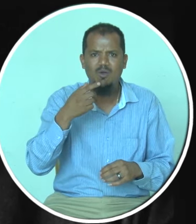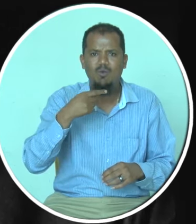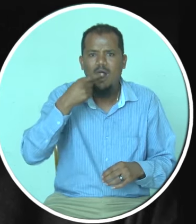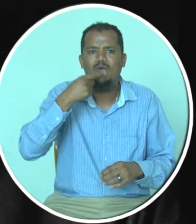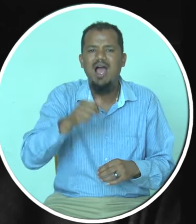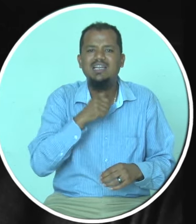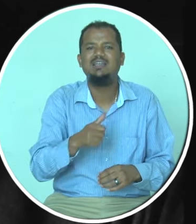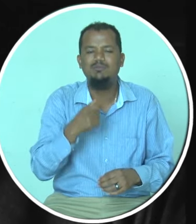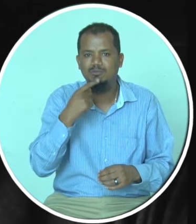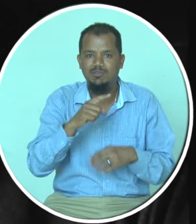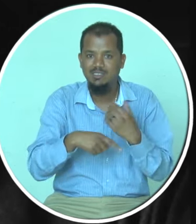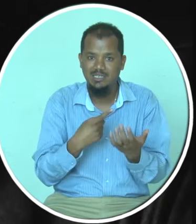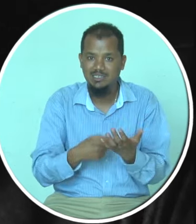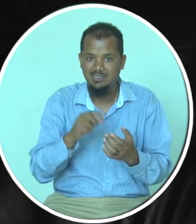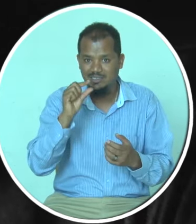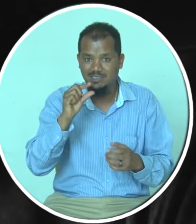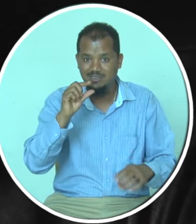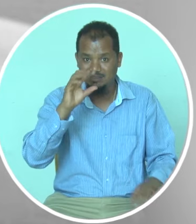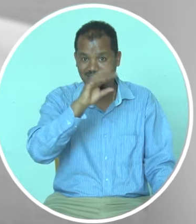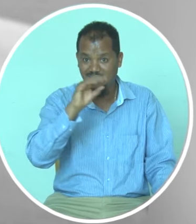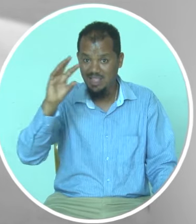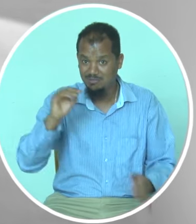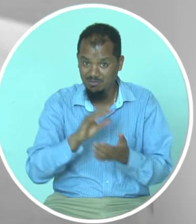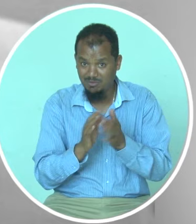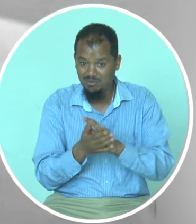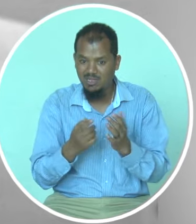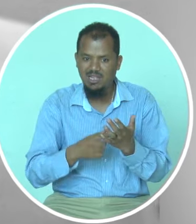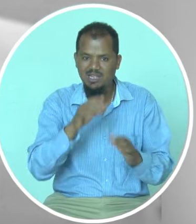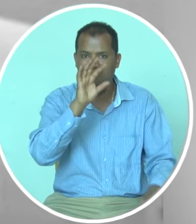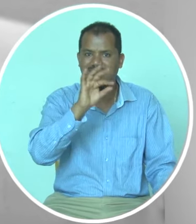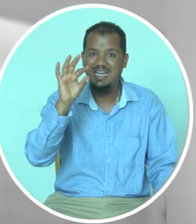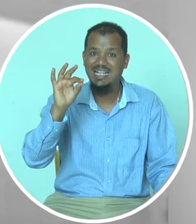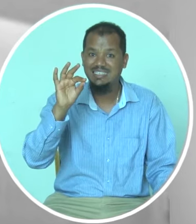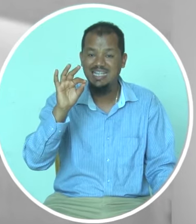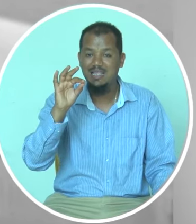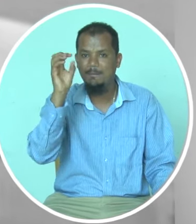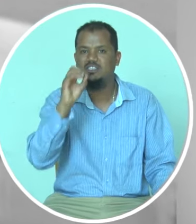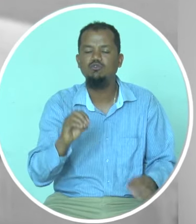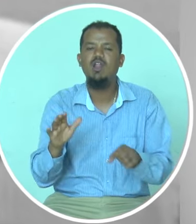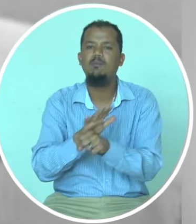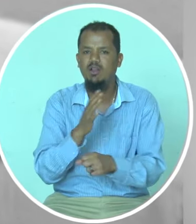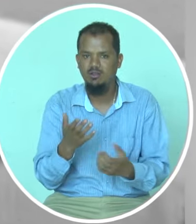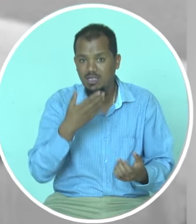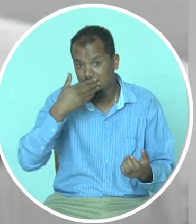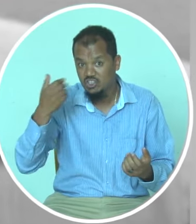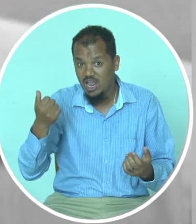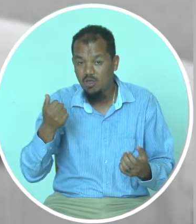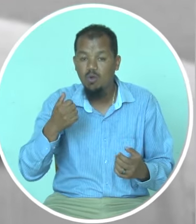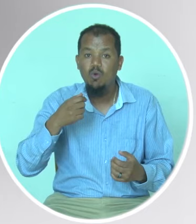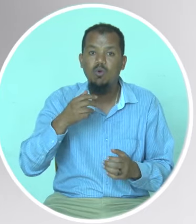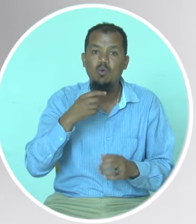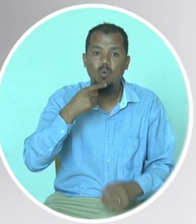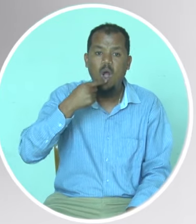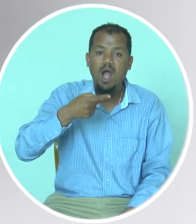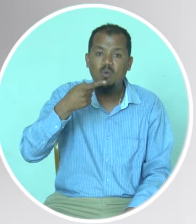ቋንቋ አይደለም ስለዚህ ቢያንስ 50 እንኳን ቢሆን ይሄውን 99%ቱን አሟልቷል የሚሻለው